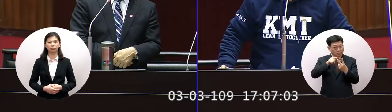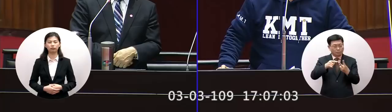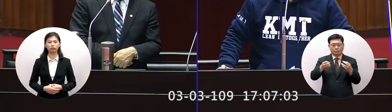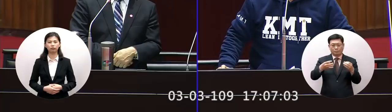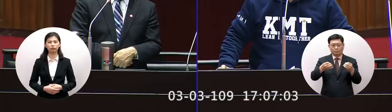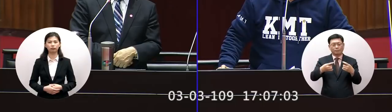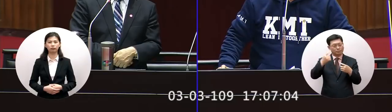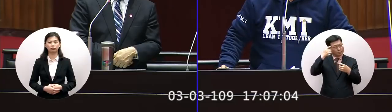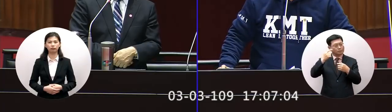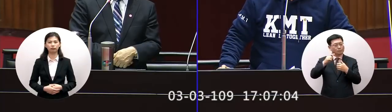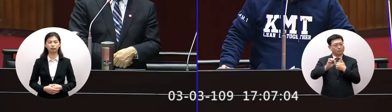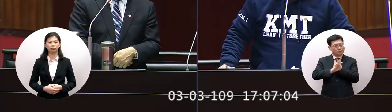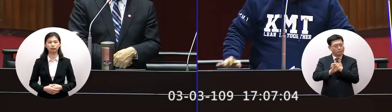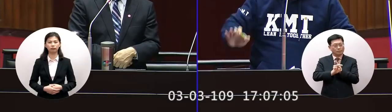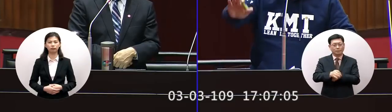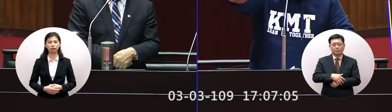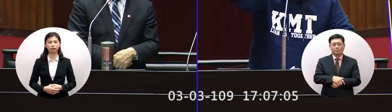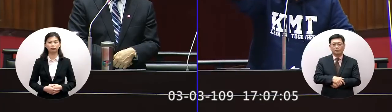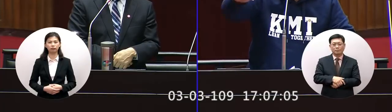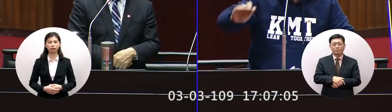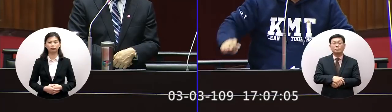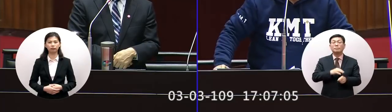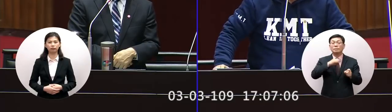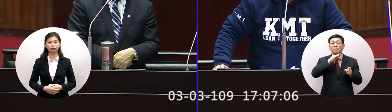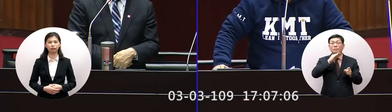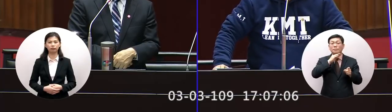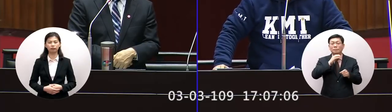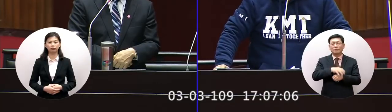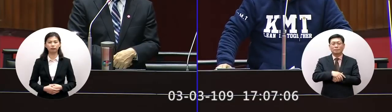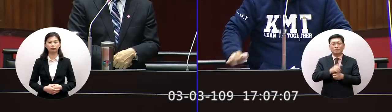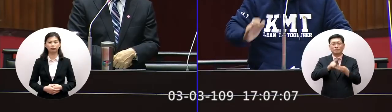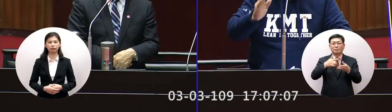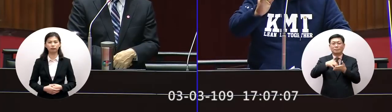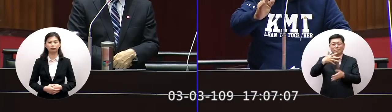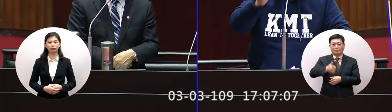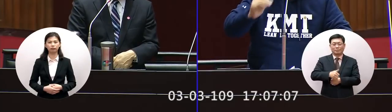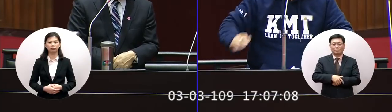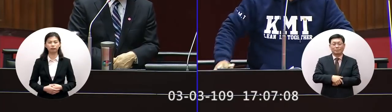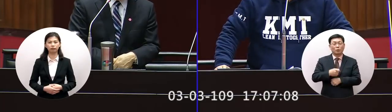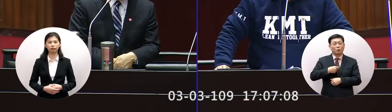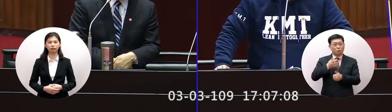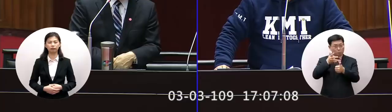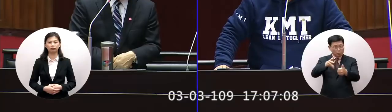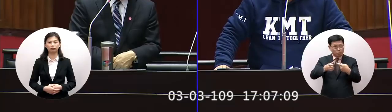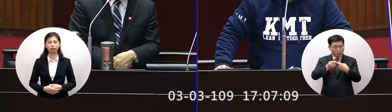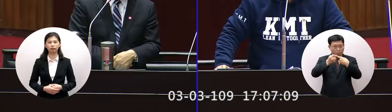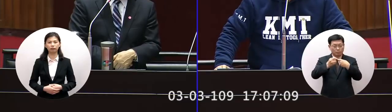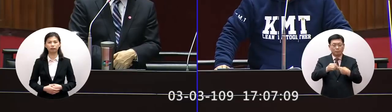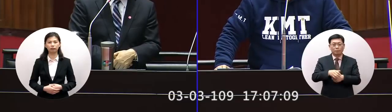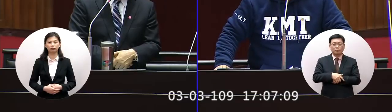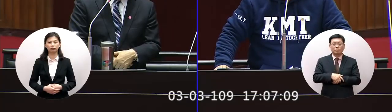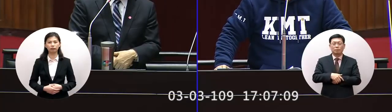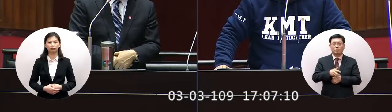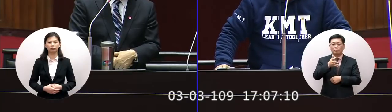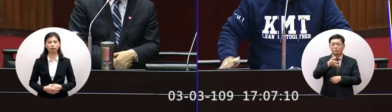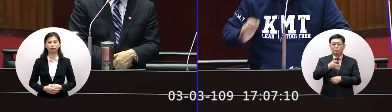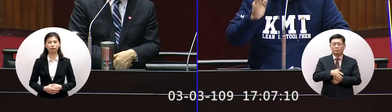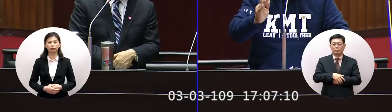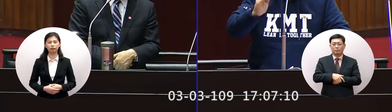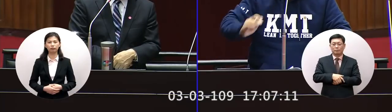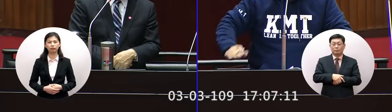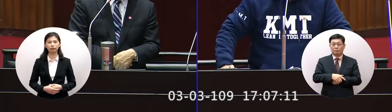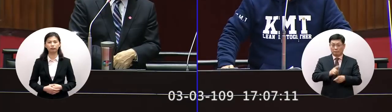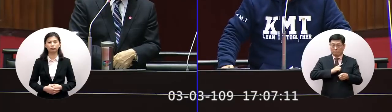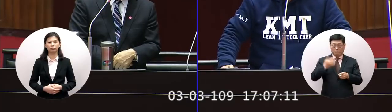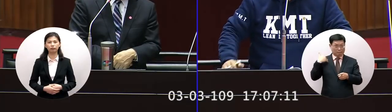你做一个参考。你等一下哈，主席长，对，我要问你的第一点，我请教你，